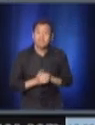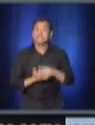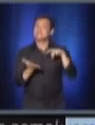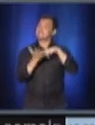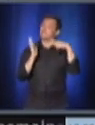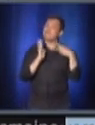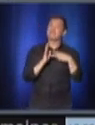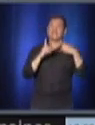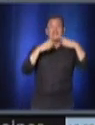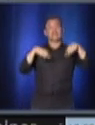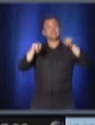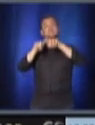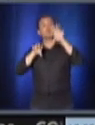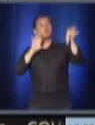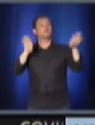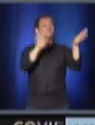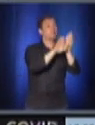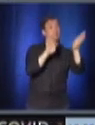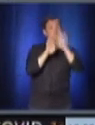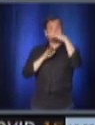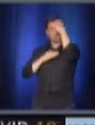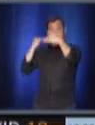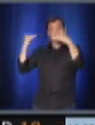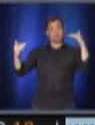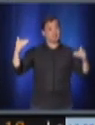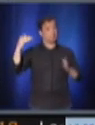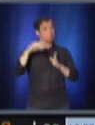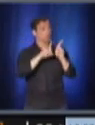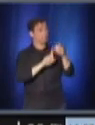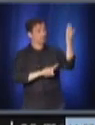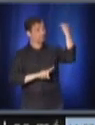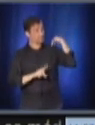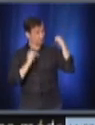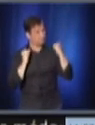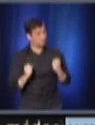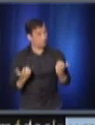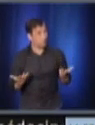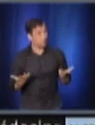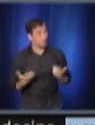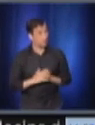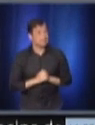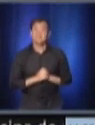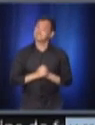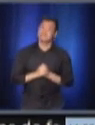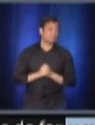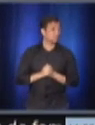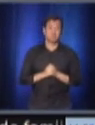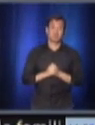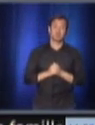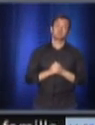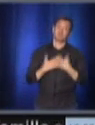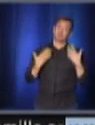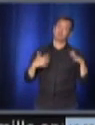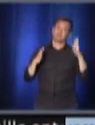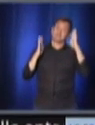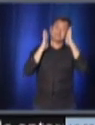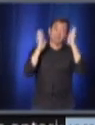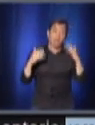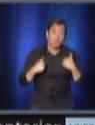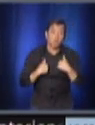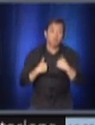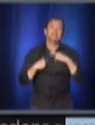des régions entières à cause de la transmission interrégion, vos propres vacances seront annulées. Je